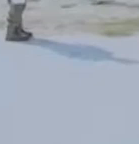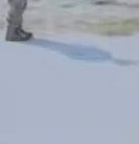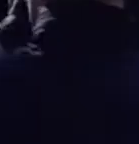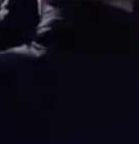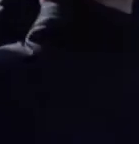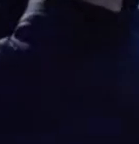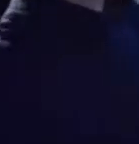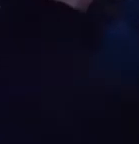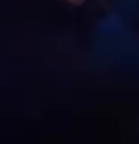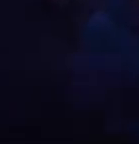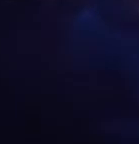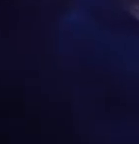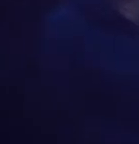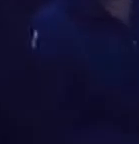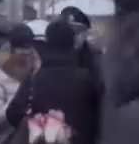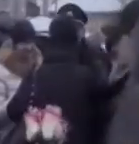Музика